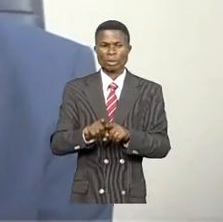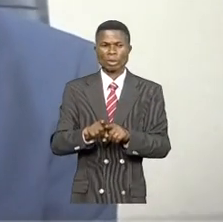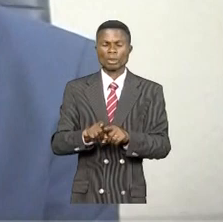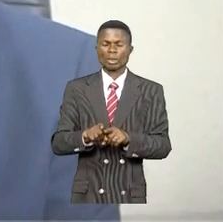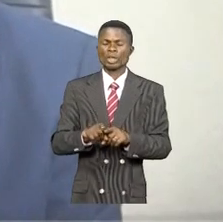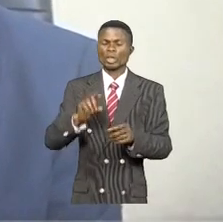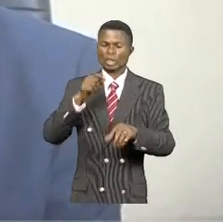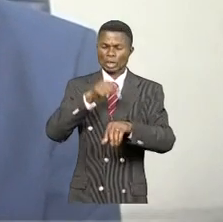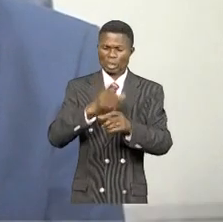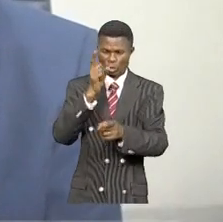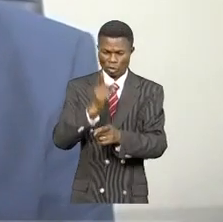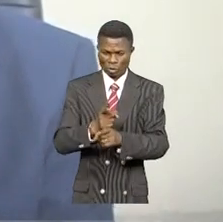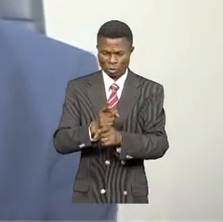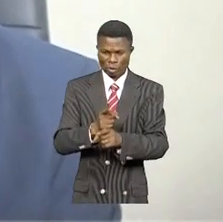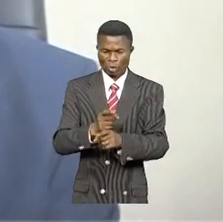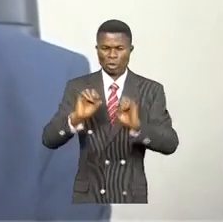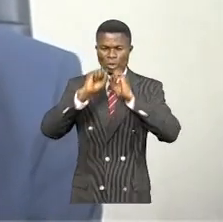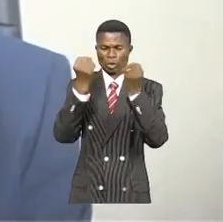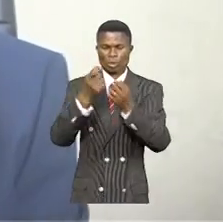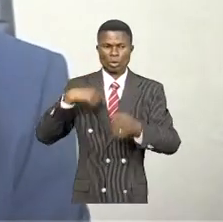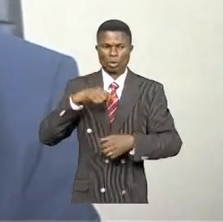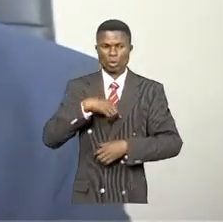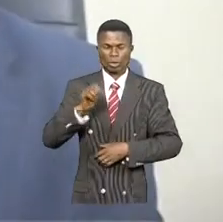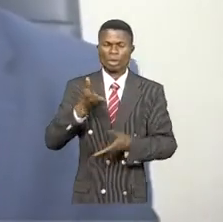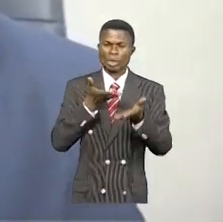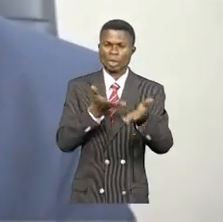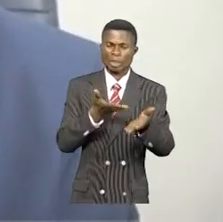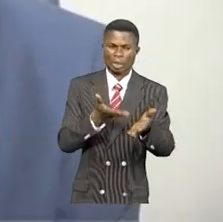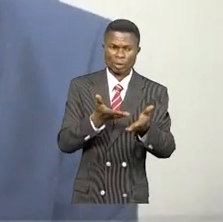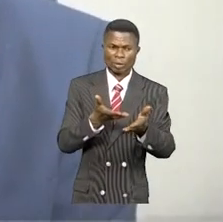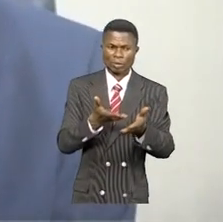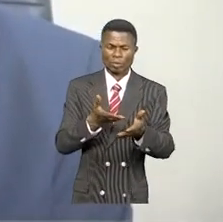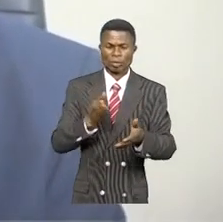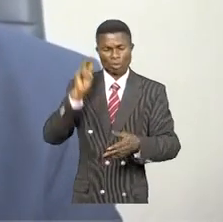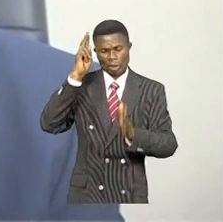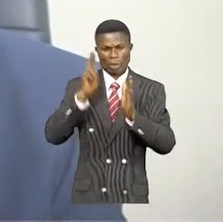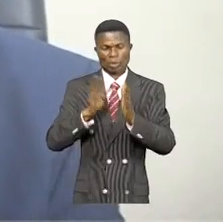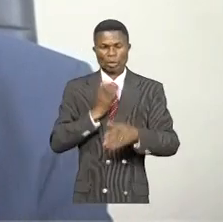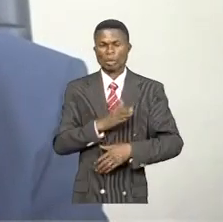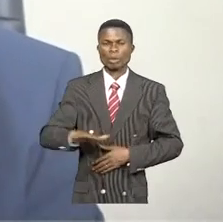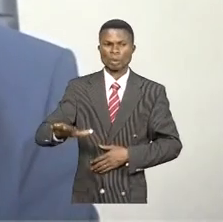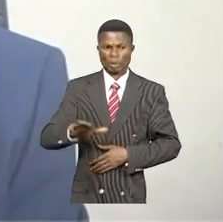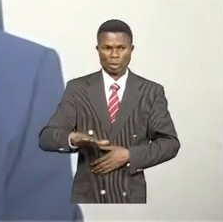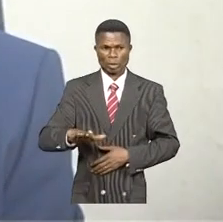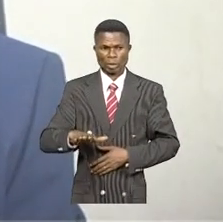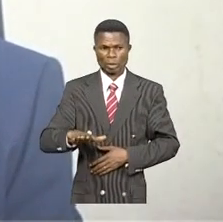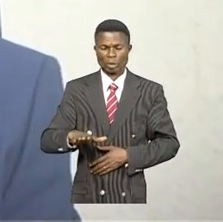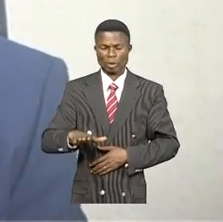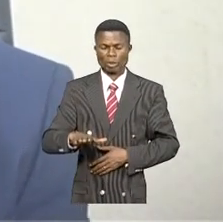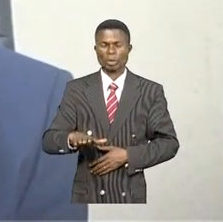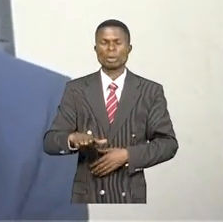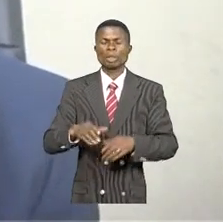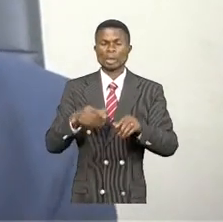corps la RTNC pour accompagner le gouvernement de la République et toutes les